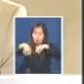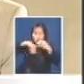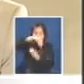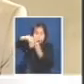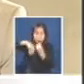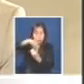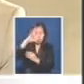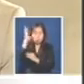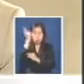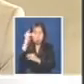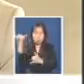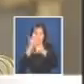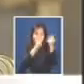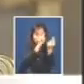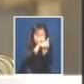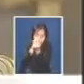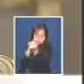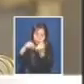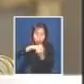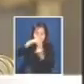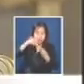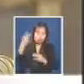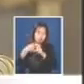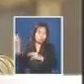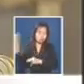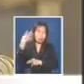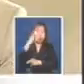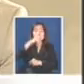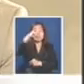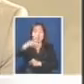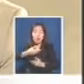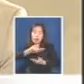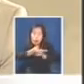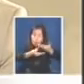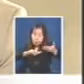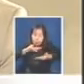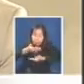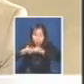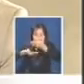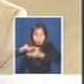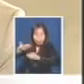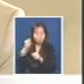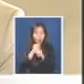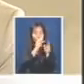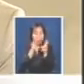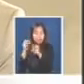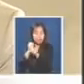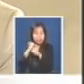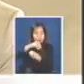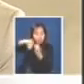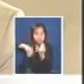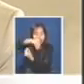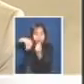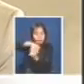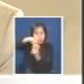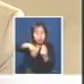กเนี่ยได้เจอกับนักธุรกิจไทยบ้างเพื่อที่จะมีโอกาสได้แลกเปลี่ยนหรือก็เพิ่มในเรื่องของช่องทางในการติดต่อในภาคเอกช